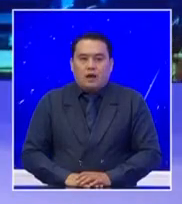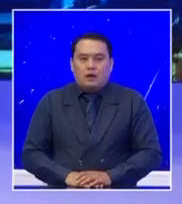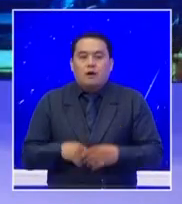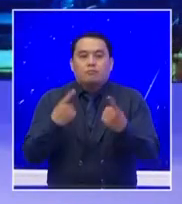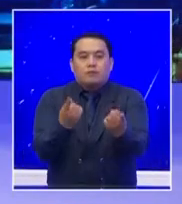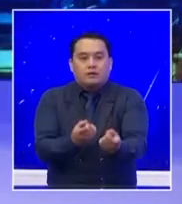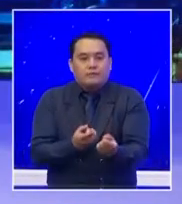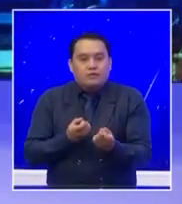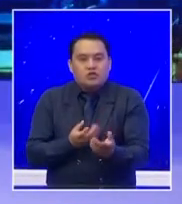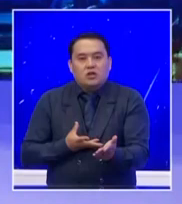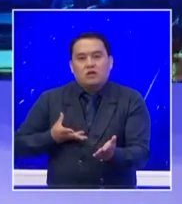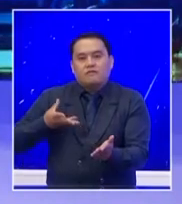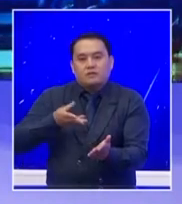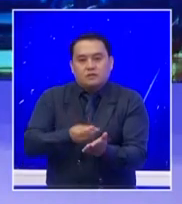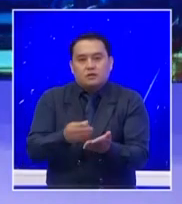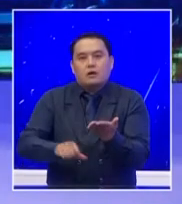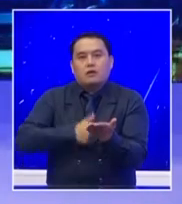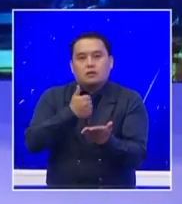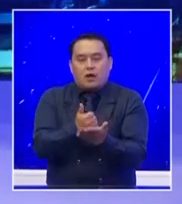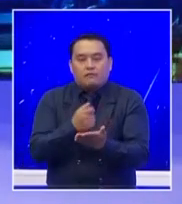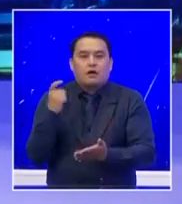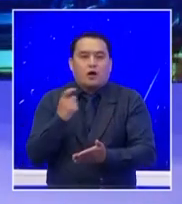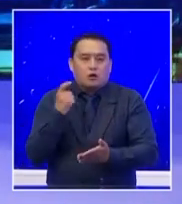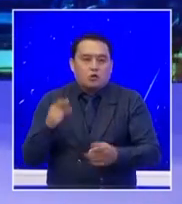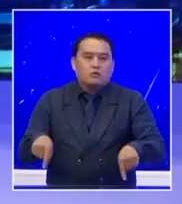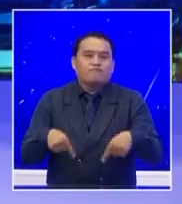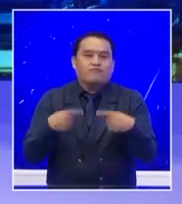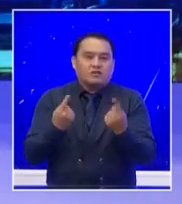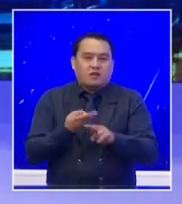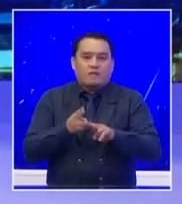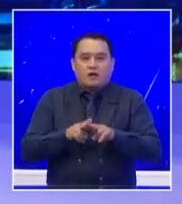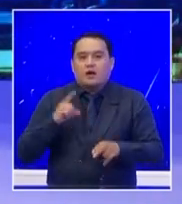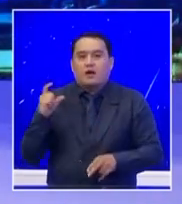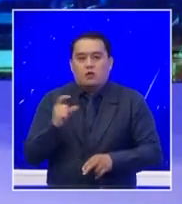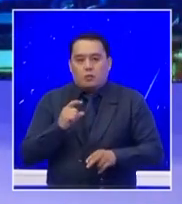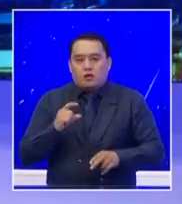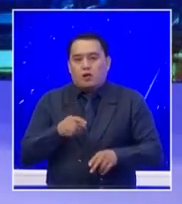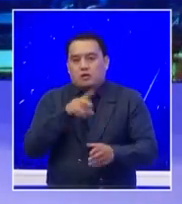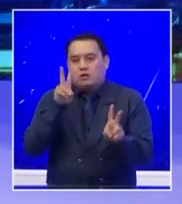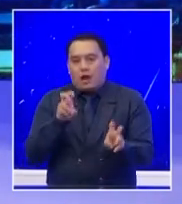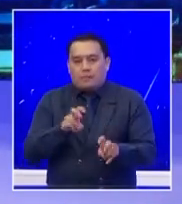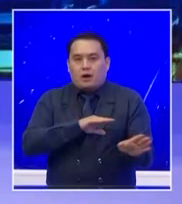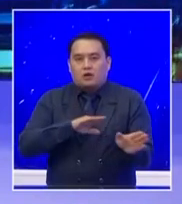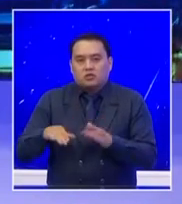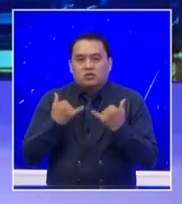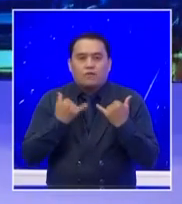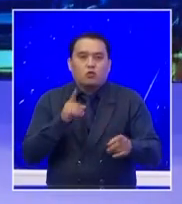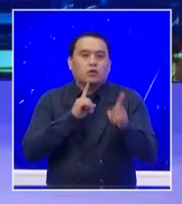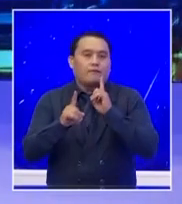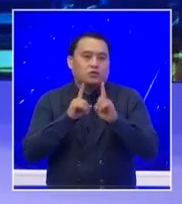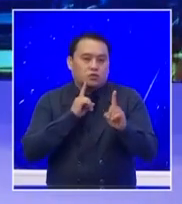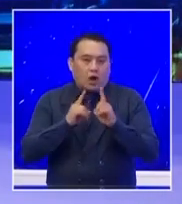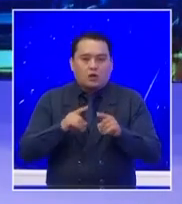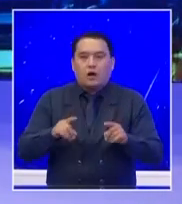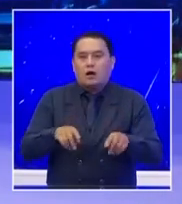Привлечение инвестиций – один из ключевых драйверов восстановления экономического роста. Этой теме было посвящено прошедшее сегодня селекторное